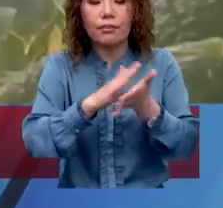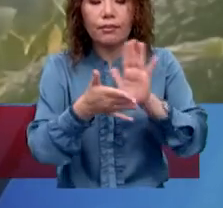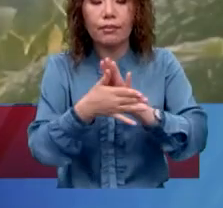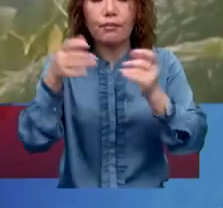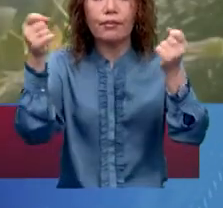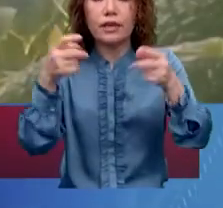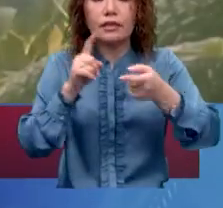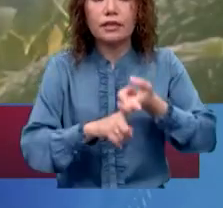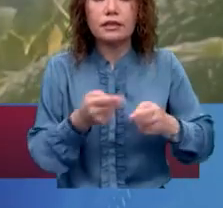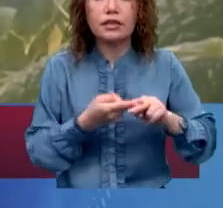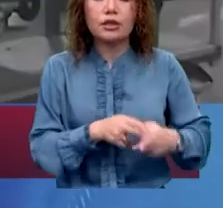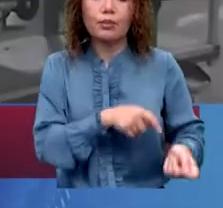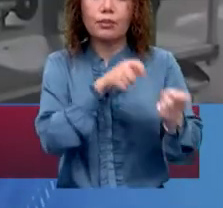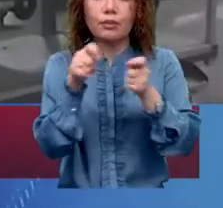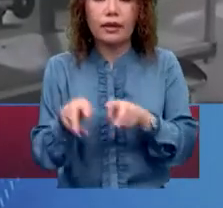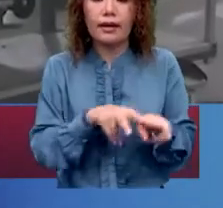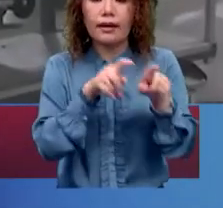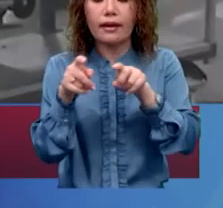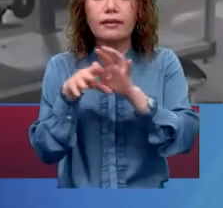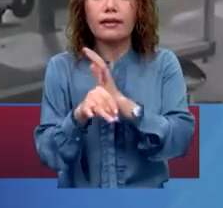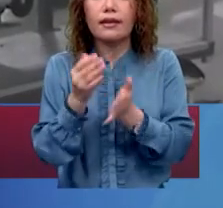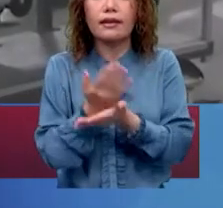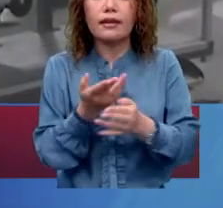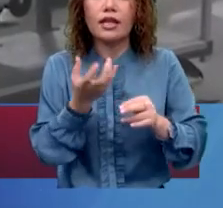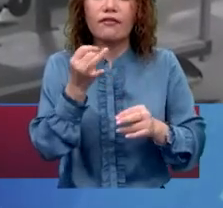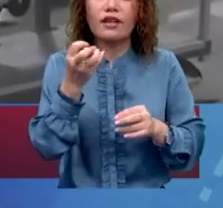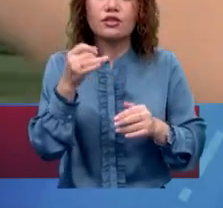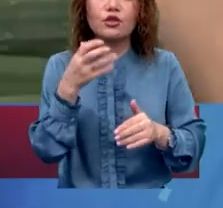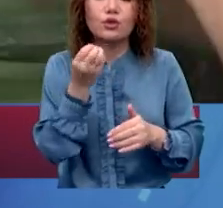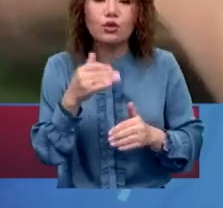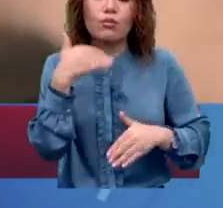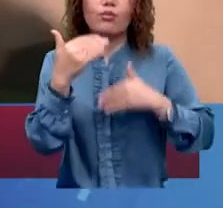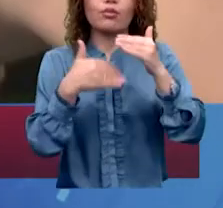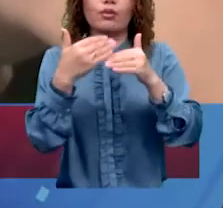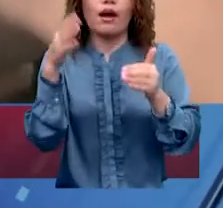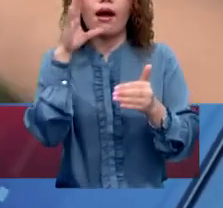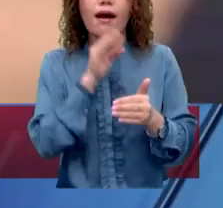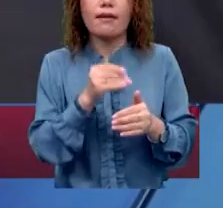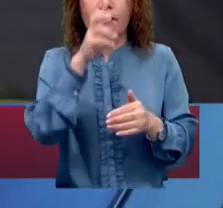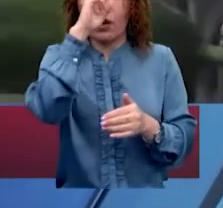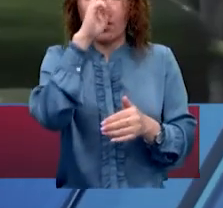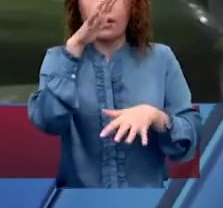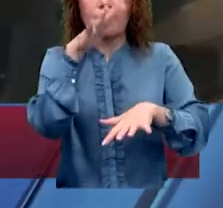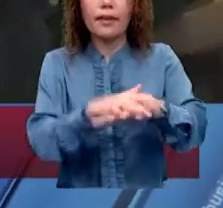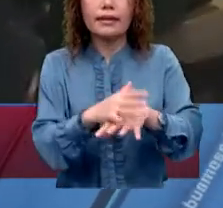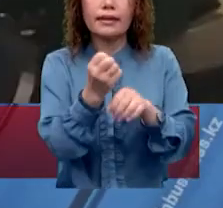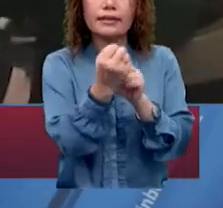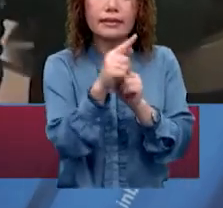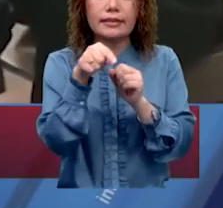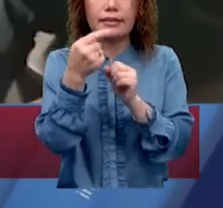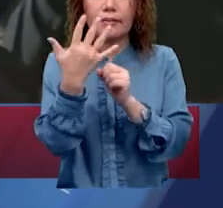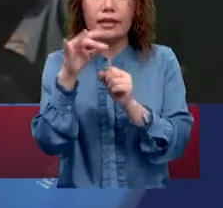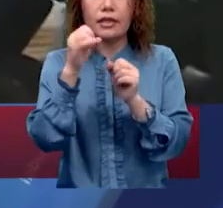байланысты тауар жеткізу тізбегі бұзылған. Инфляция әлі де өсуі мүмкін. Сол себепті ұлттық банк базалық ставка